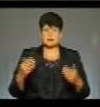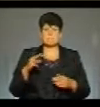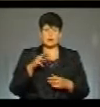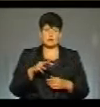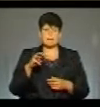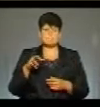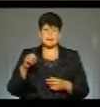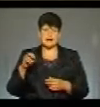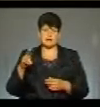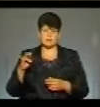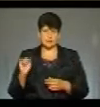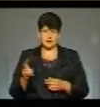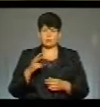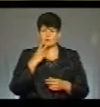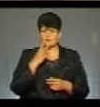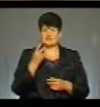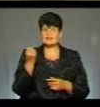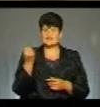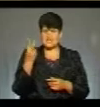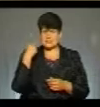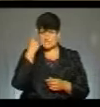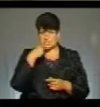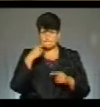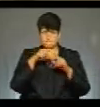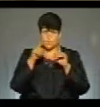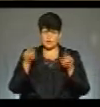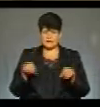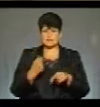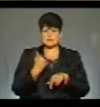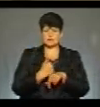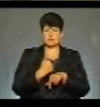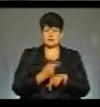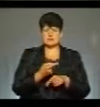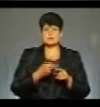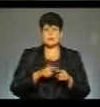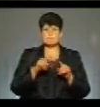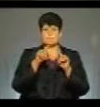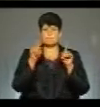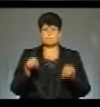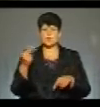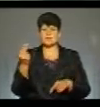Мельник представив 12 портретів. Цю роботу вважає головною – портрет матері.